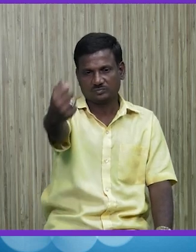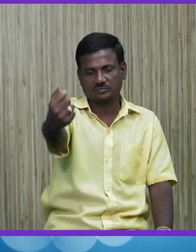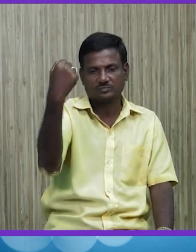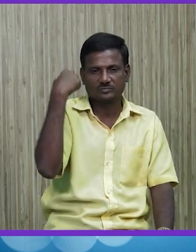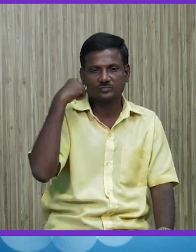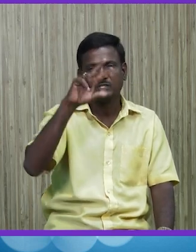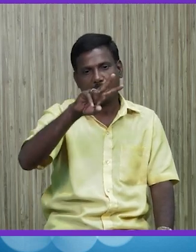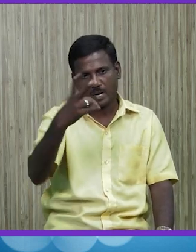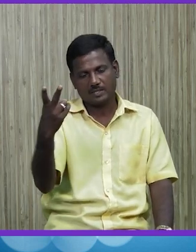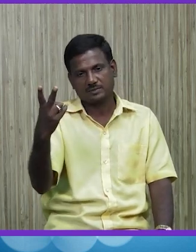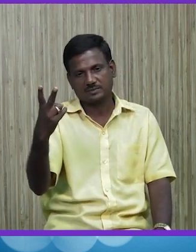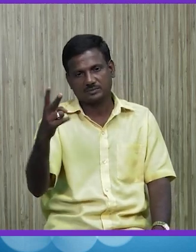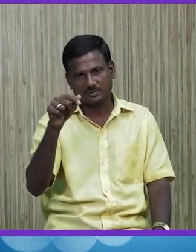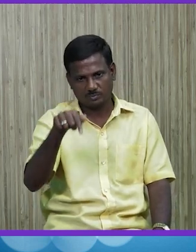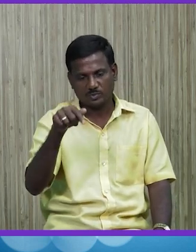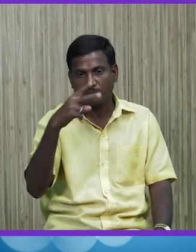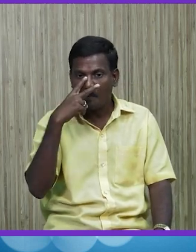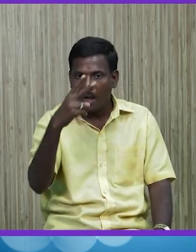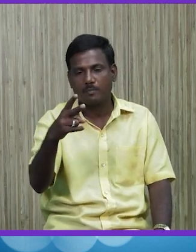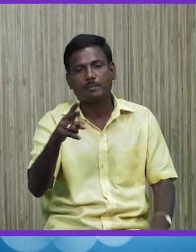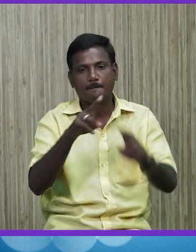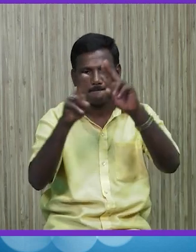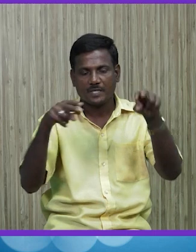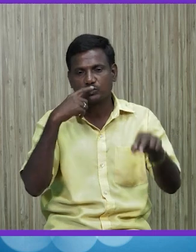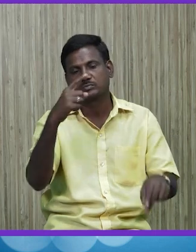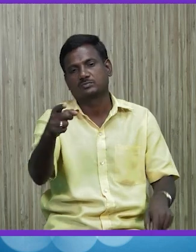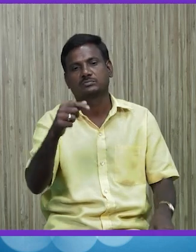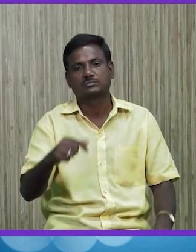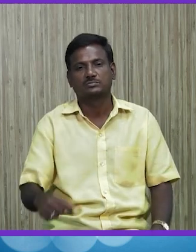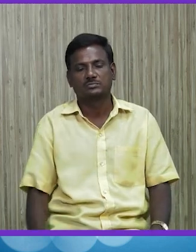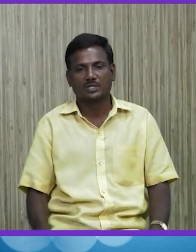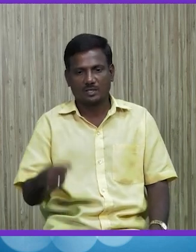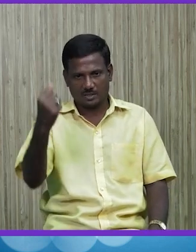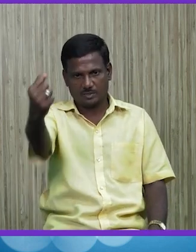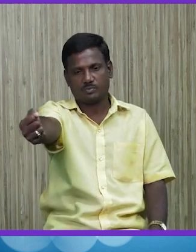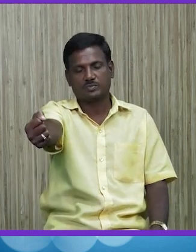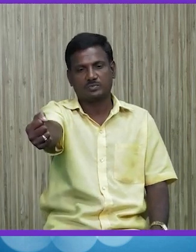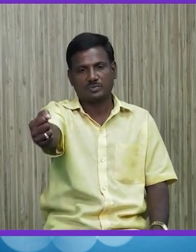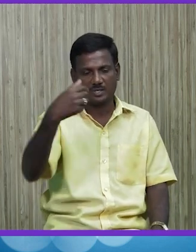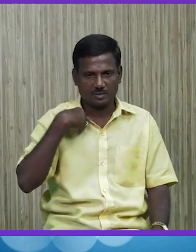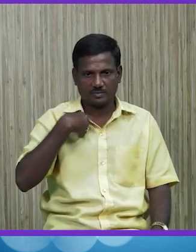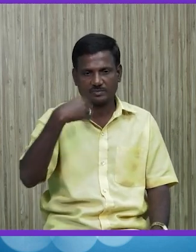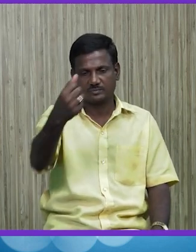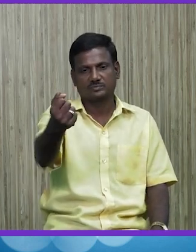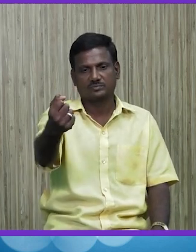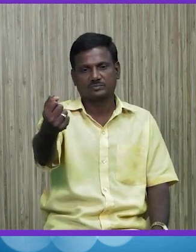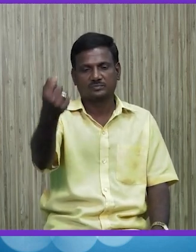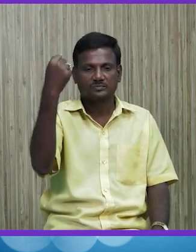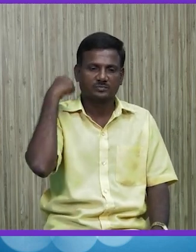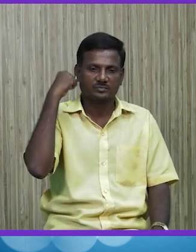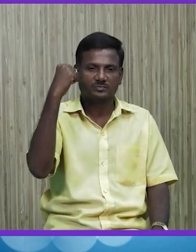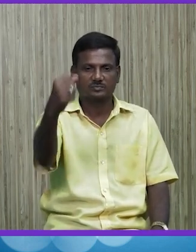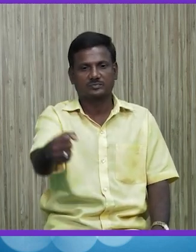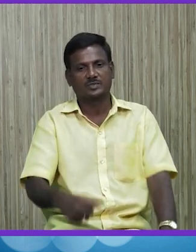மாற்றம் அடக்கின்றன என்பதை இப்பொழுது நான் முங்களுக்கு சொன்றேன். இப்பொழுது நான் கையினை